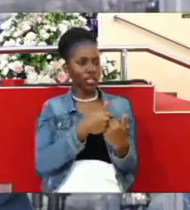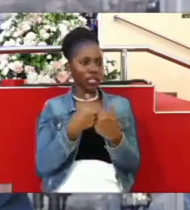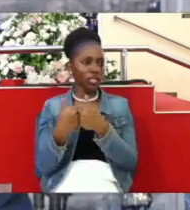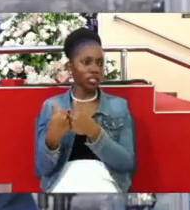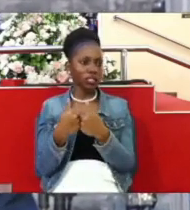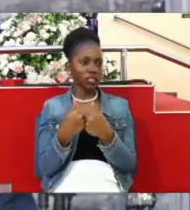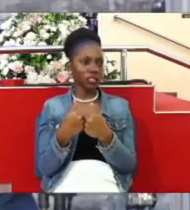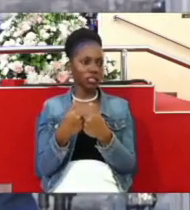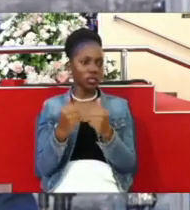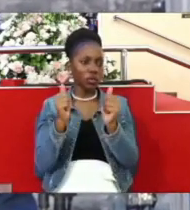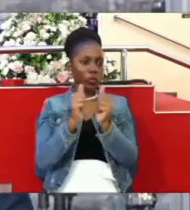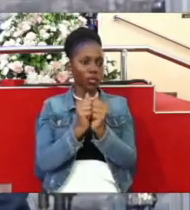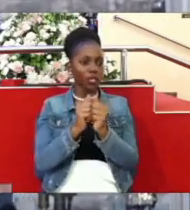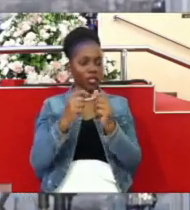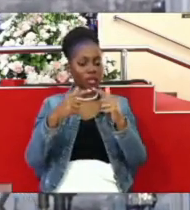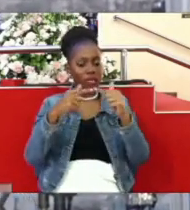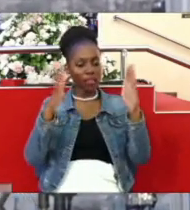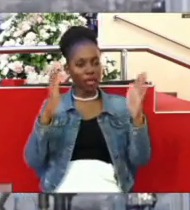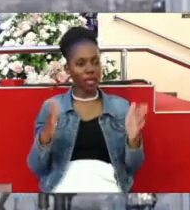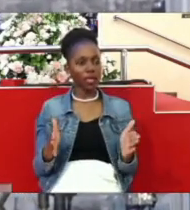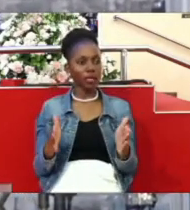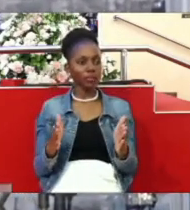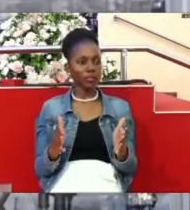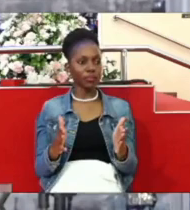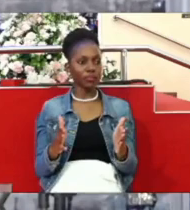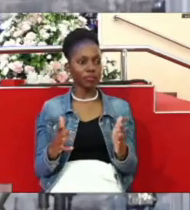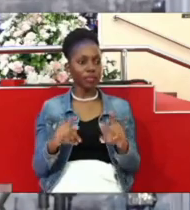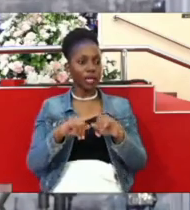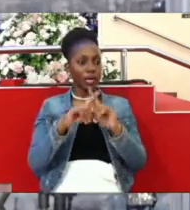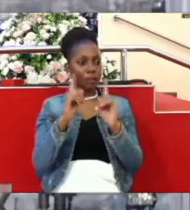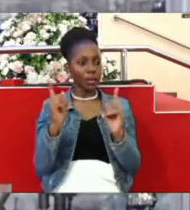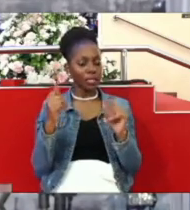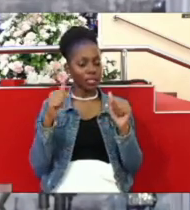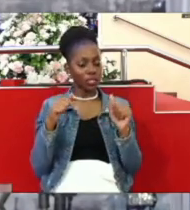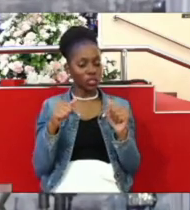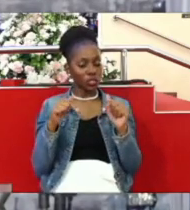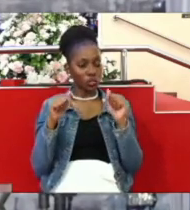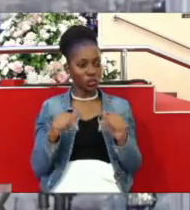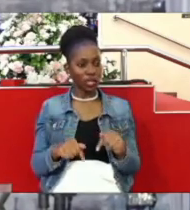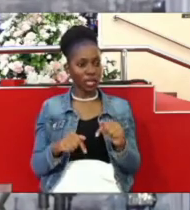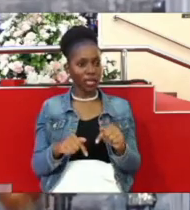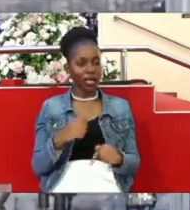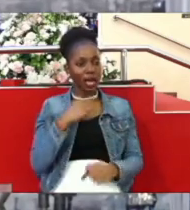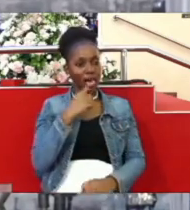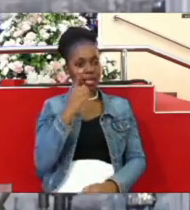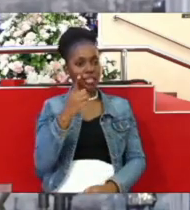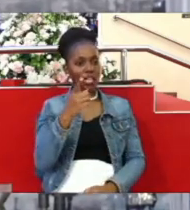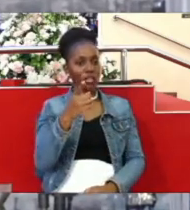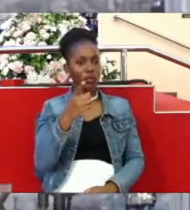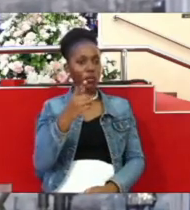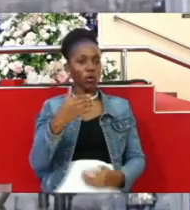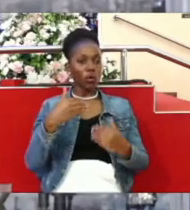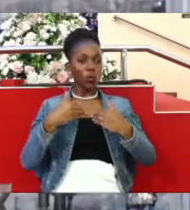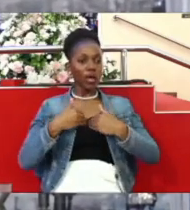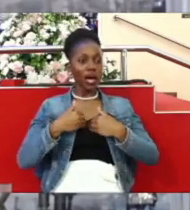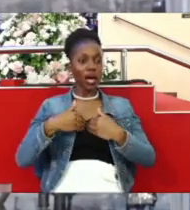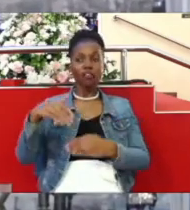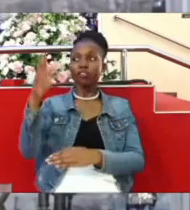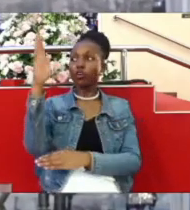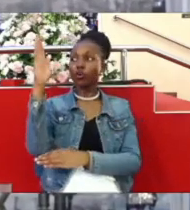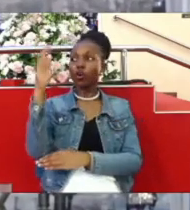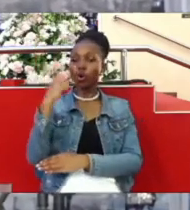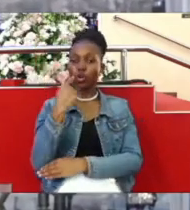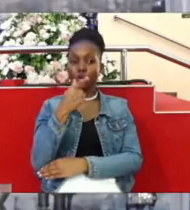unapigana na adui. But I came here to let you know. Na nilikuja leo kukufanya ukajue. That there is a God that sees you in